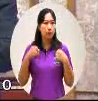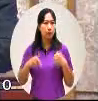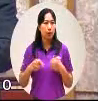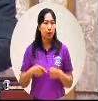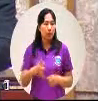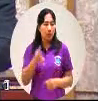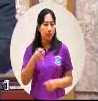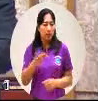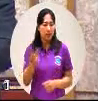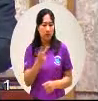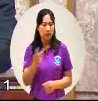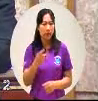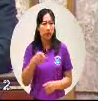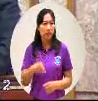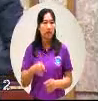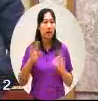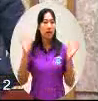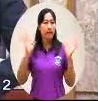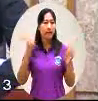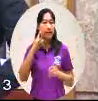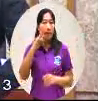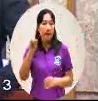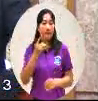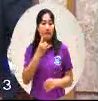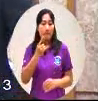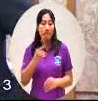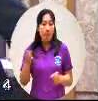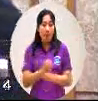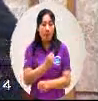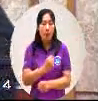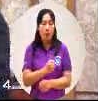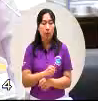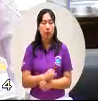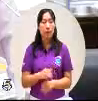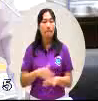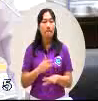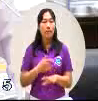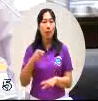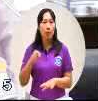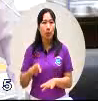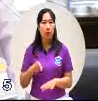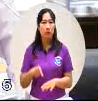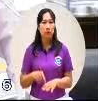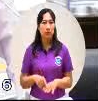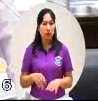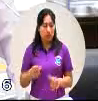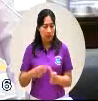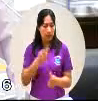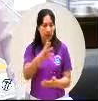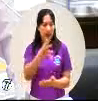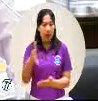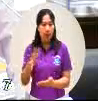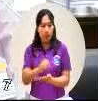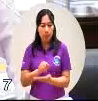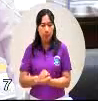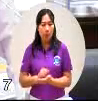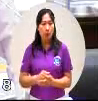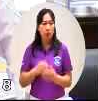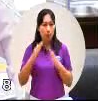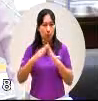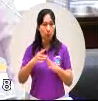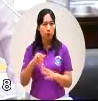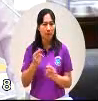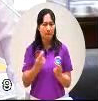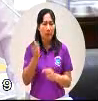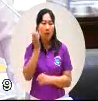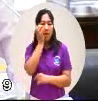的互动，孩子的那个母语的才不会流失，我们这个会继续努力。 现在最重要就是先调查我们都市像冈山那个区块。 好 okay, 我